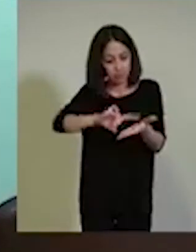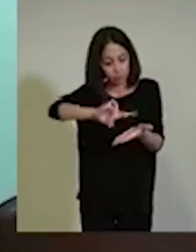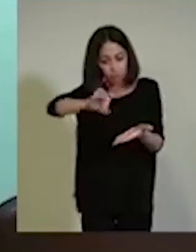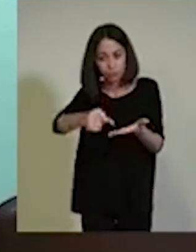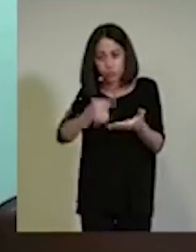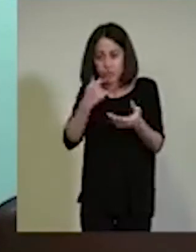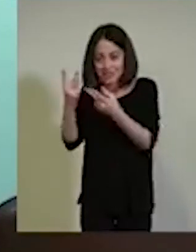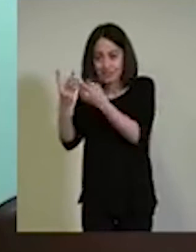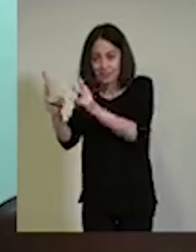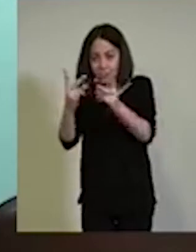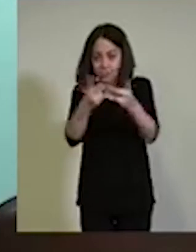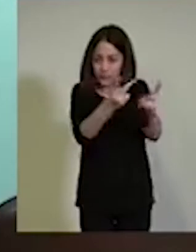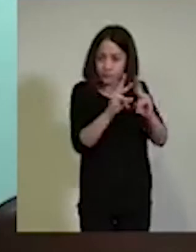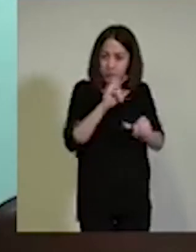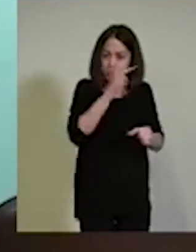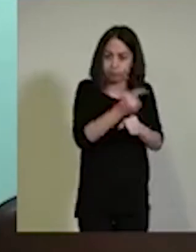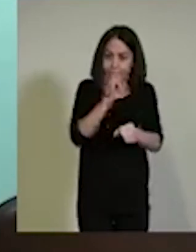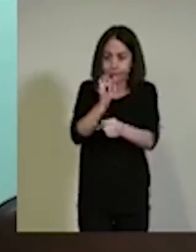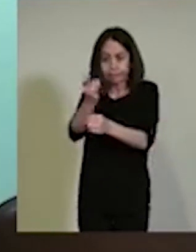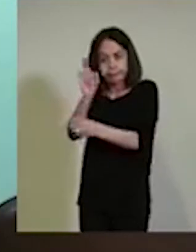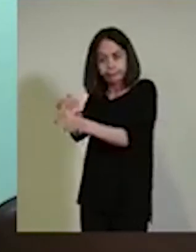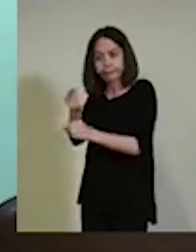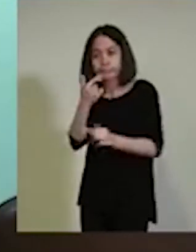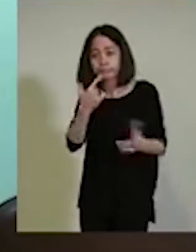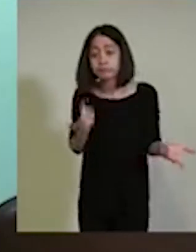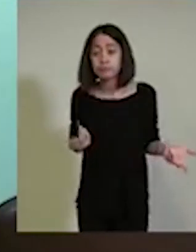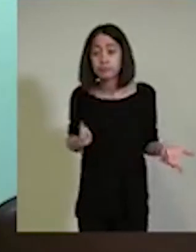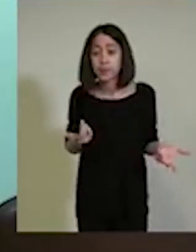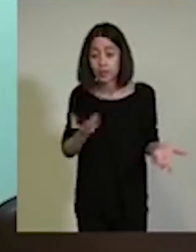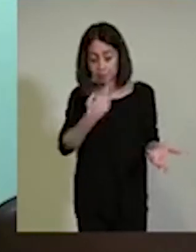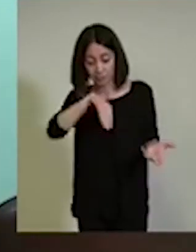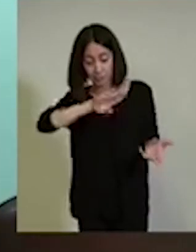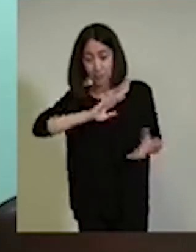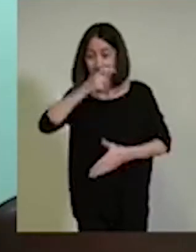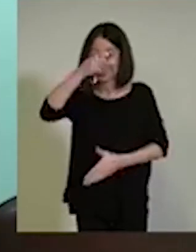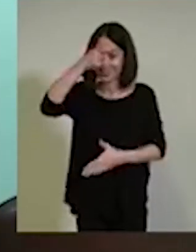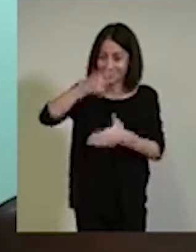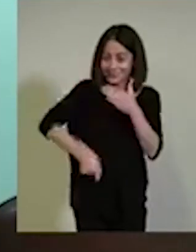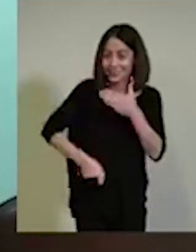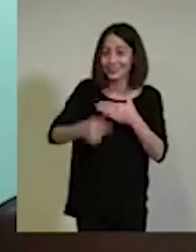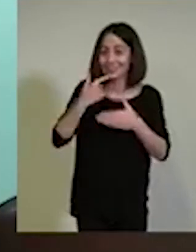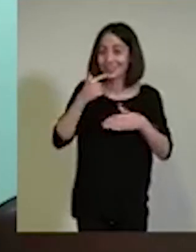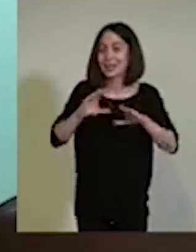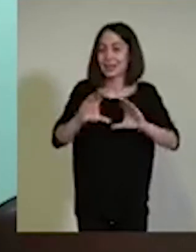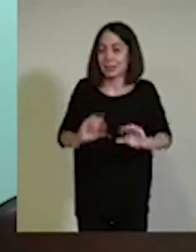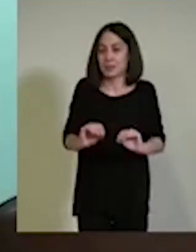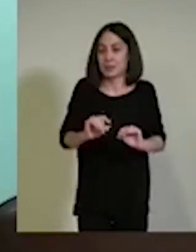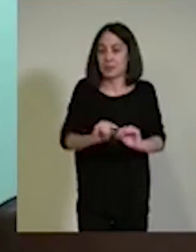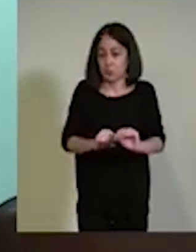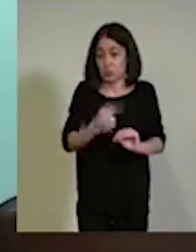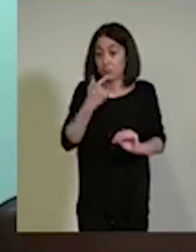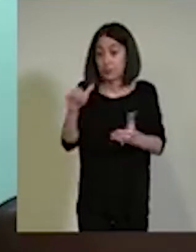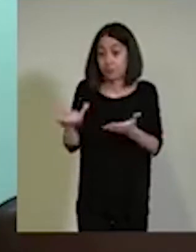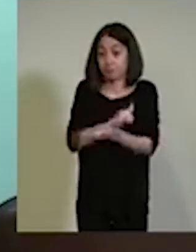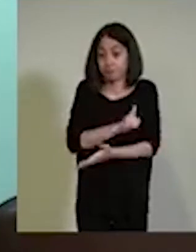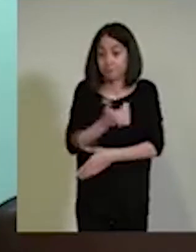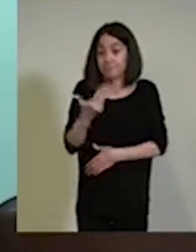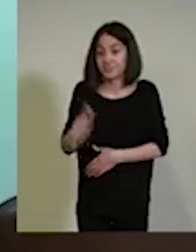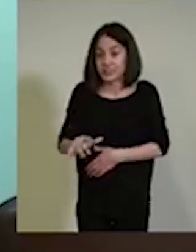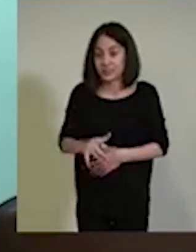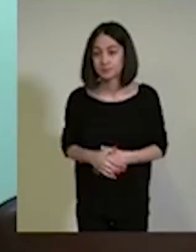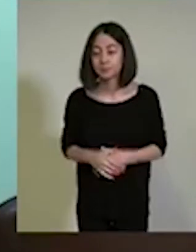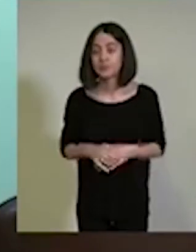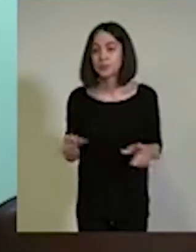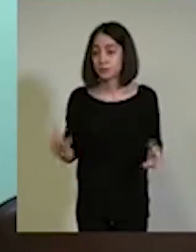communes avec notamment la suppression, la disparition de la taxe d'habitation. Je tiens ici à remercier notre administration pour